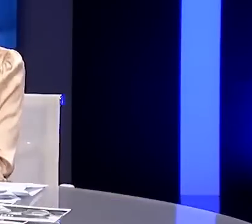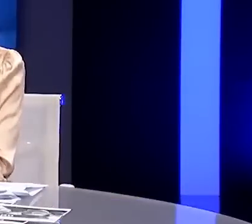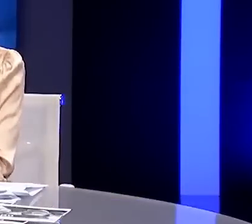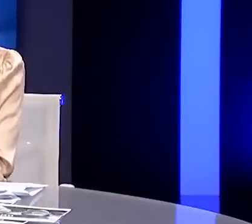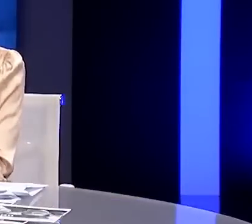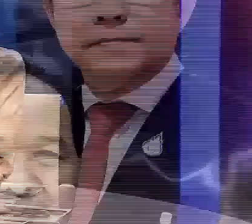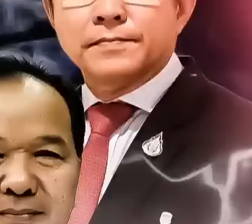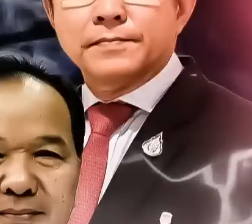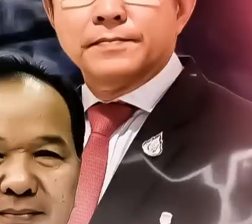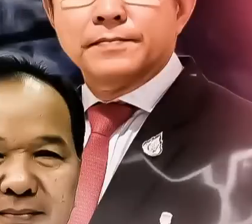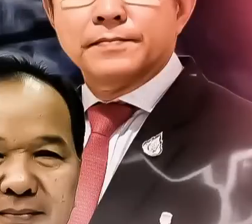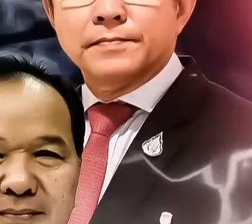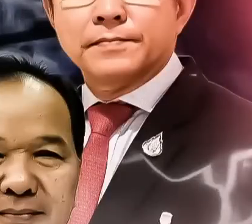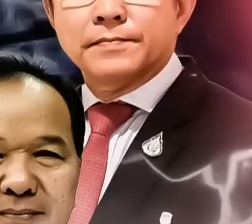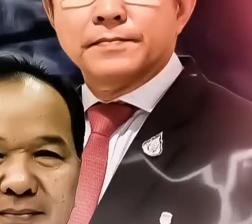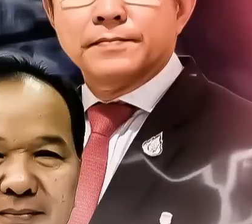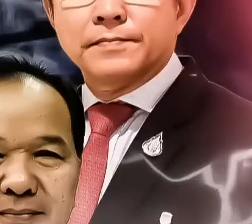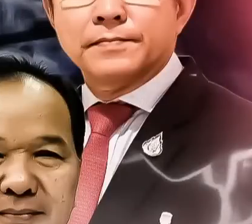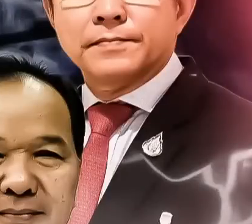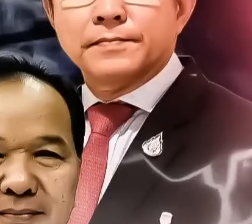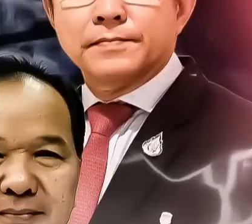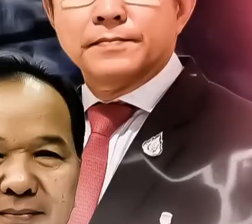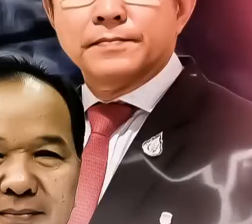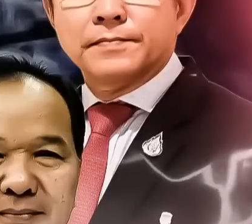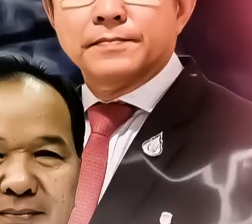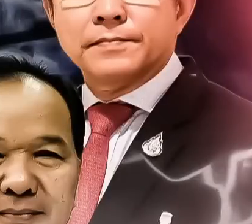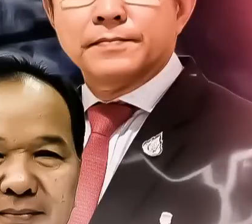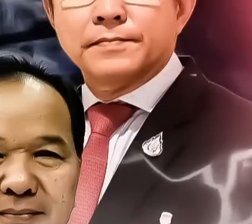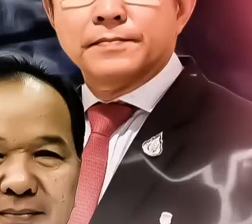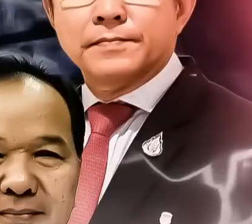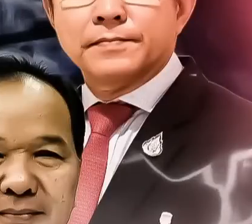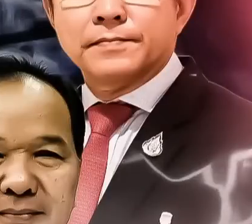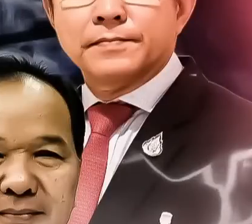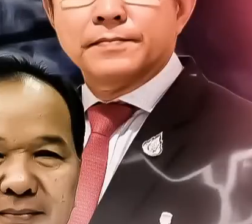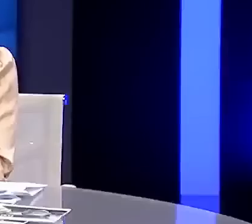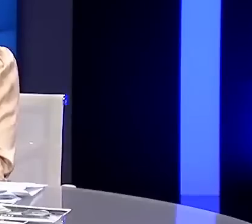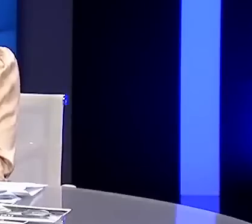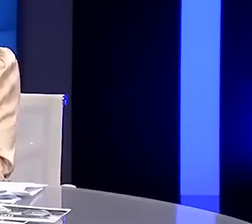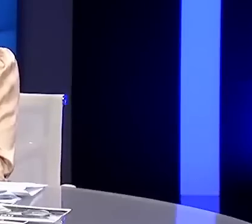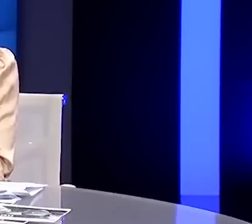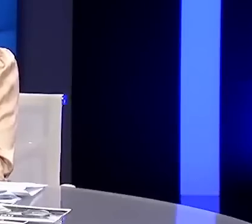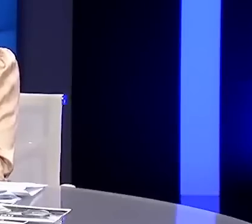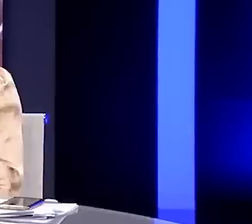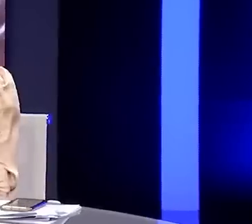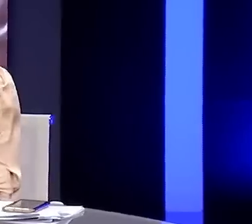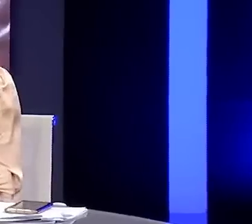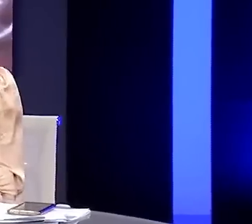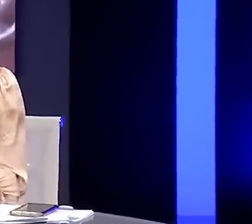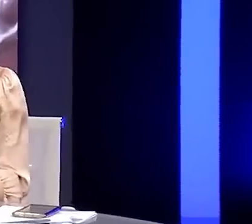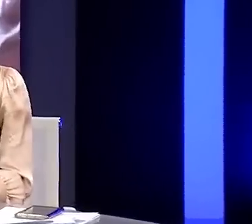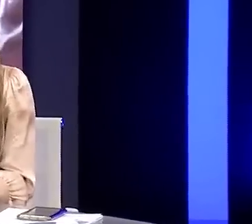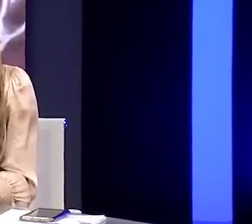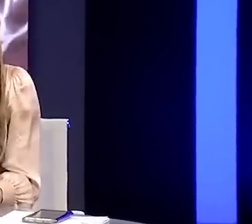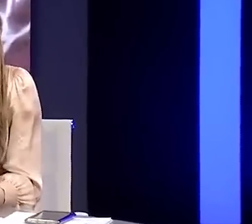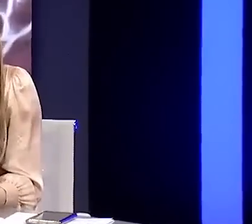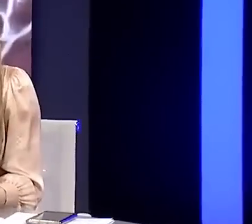ร้อมกับบรรยากาศแล้วก็ข้อมูลการอภิปรายของฝ่ายค้านตั้งแต่เมื่อเช้าที่ผ่านมานะฮะสักครู่เดี๋ยวกลับมาครับ ต่อในชั้นกร